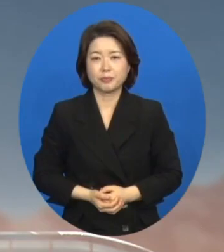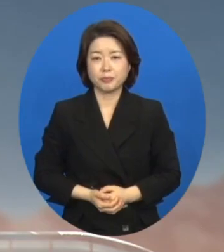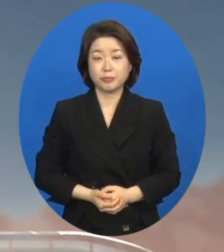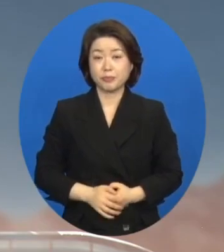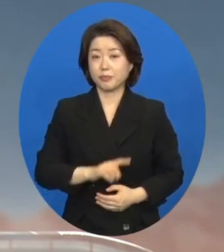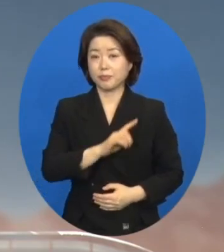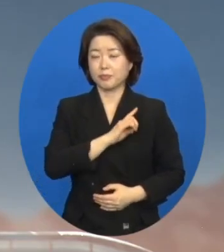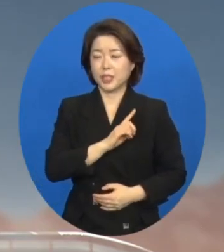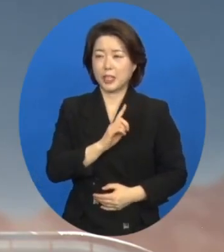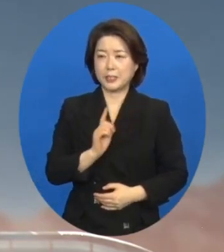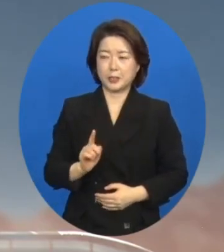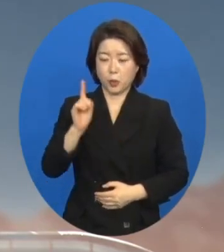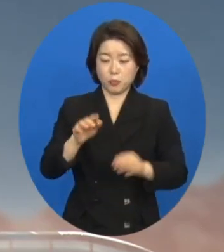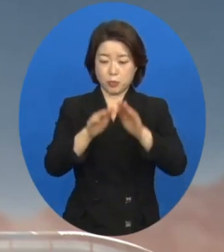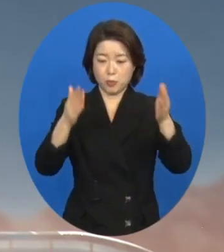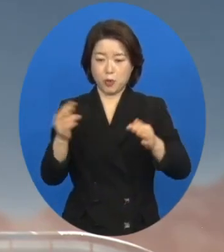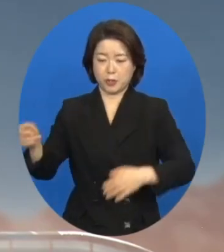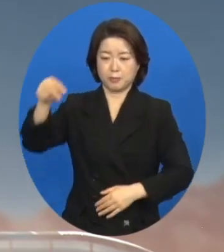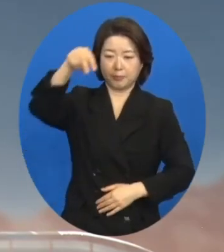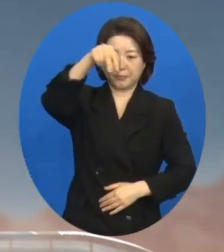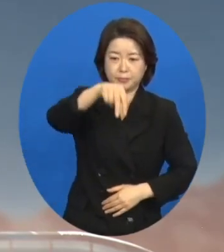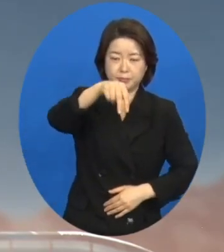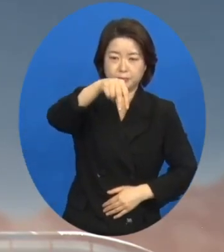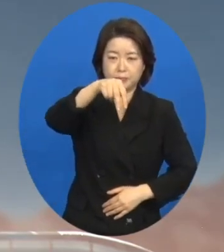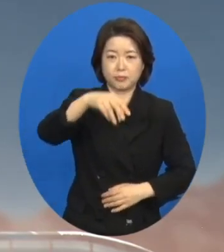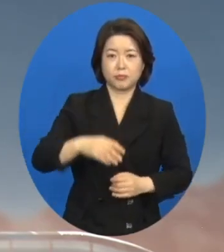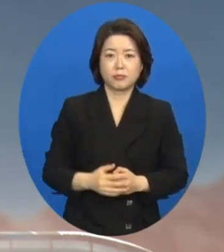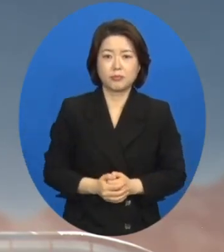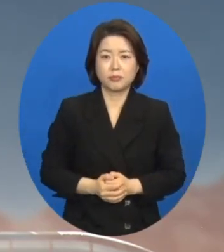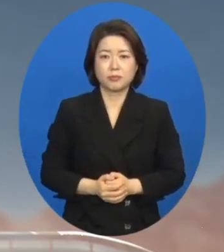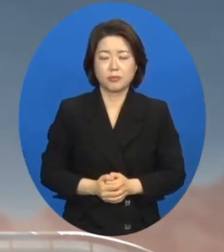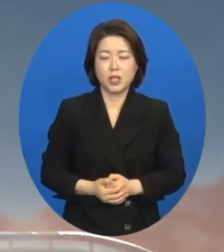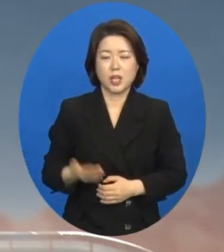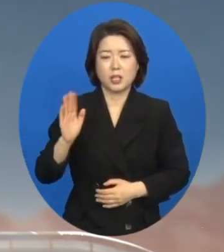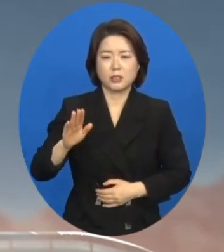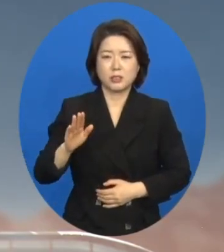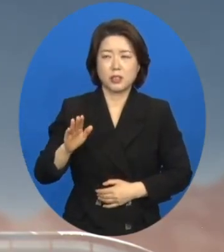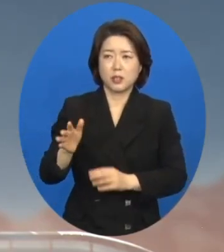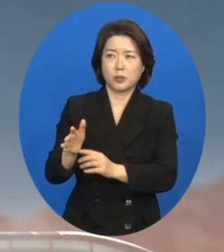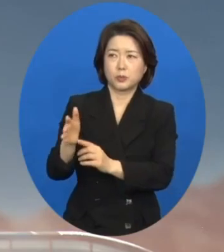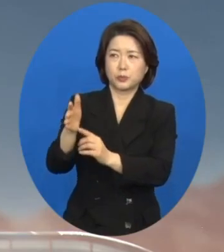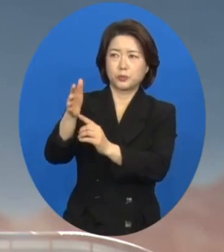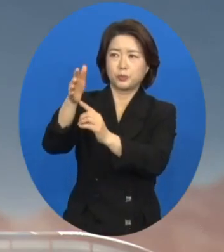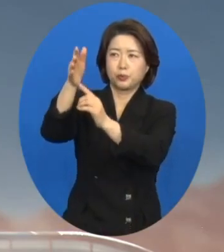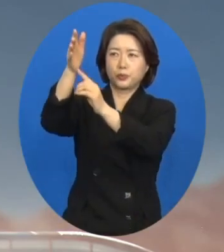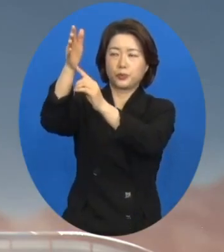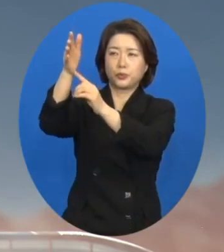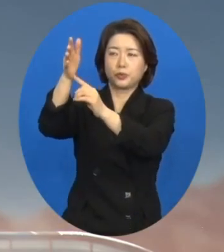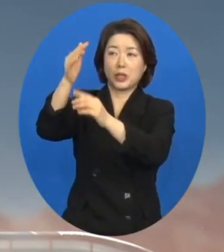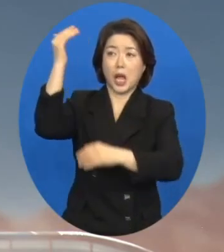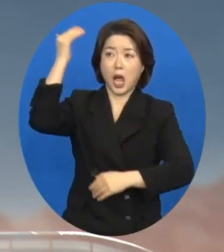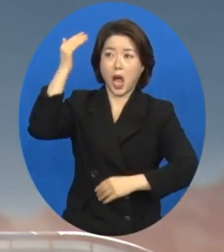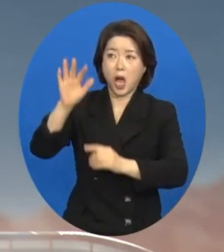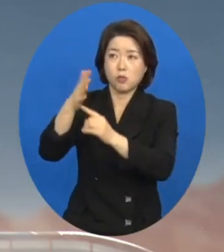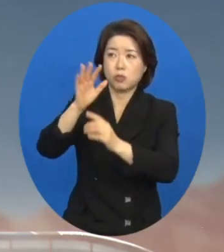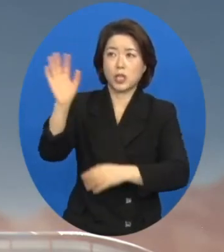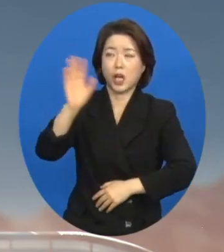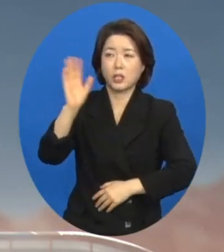가장 높은 곳에 섰어요. 근데 올라간 것은 일장기였습니다. 가슴에 달려있는